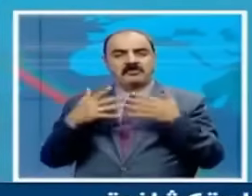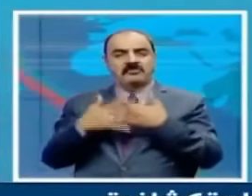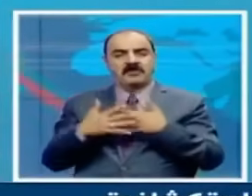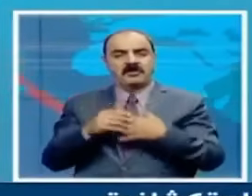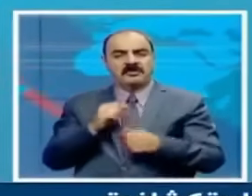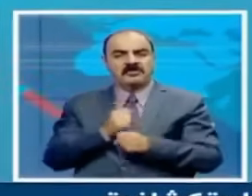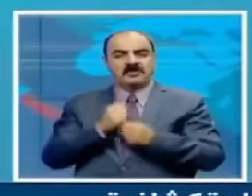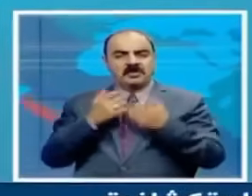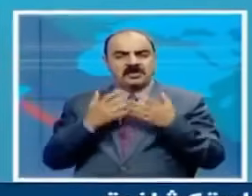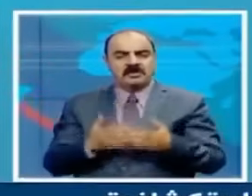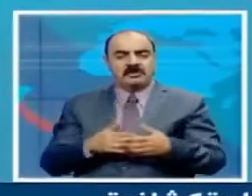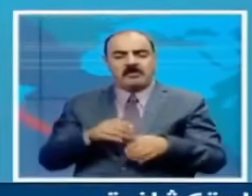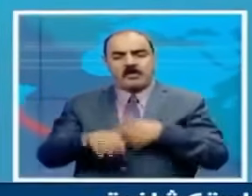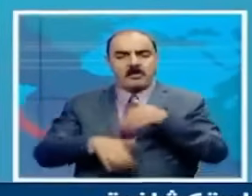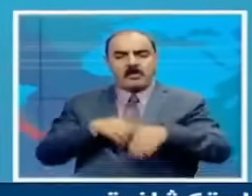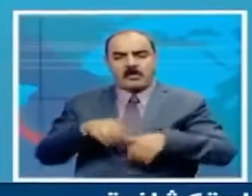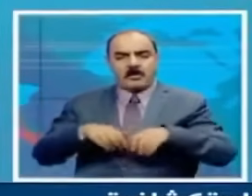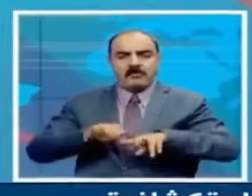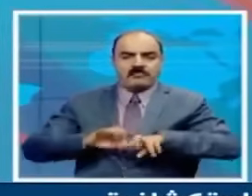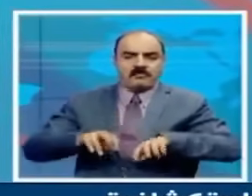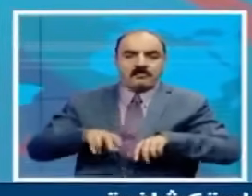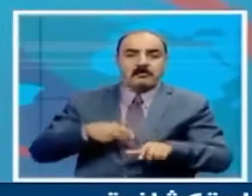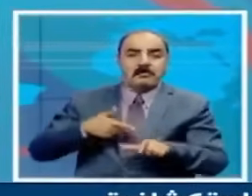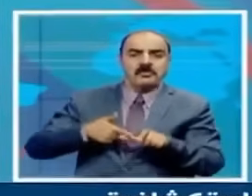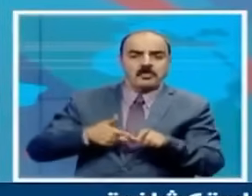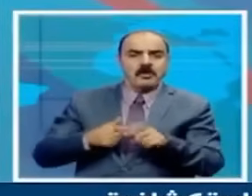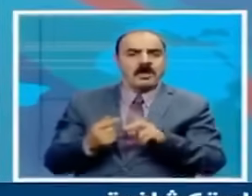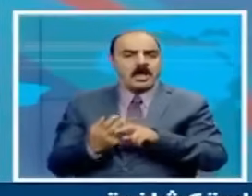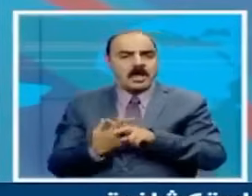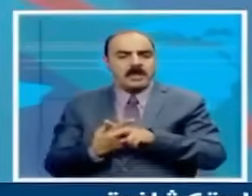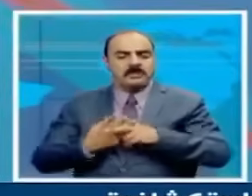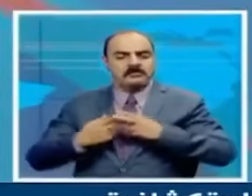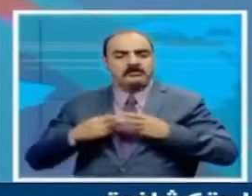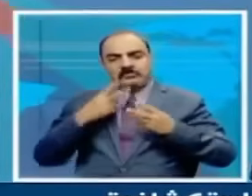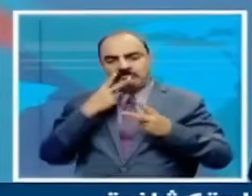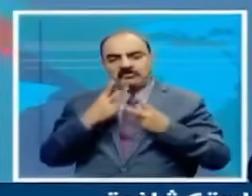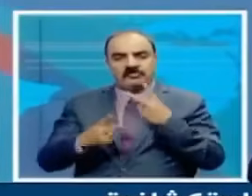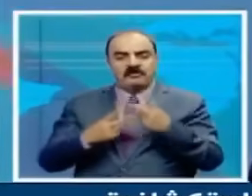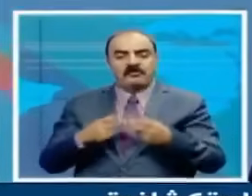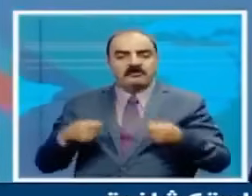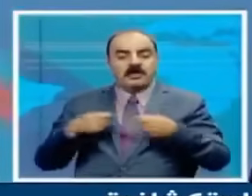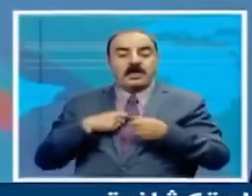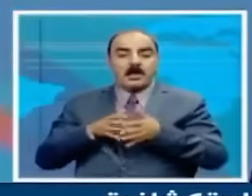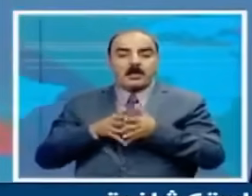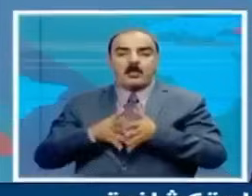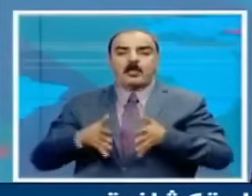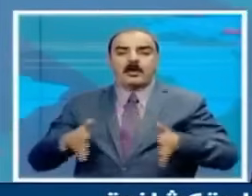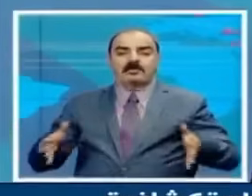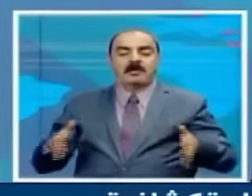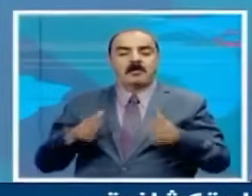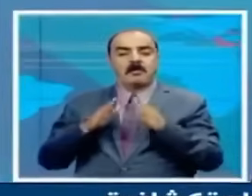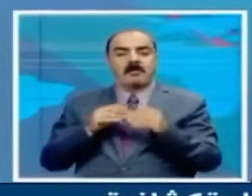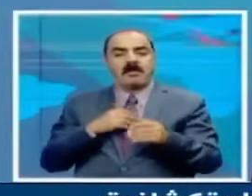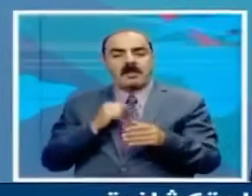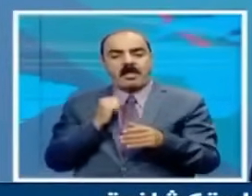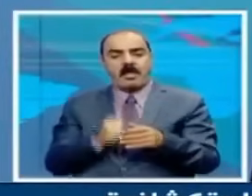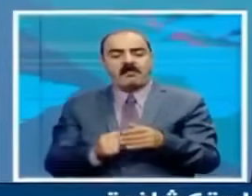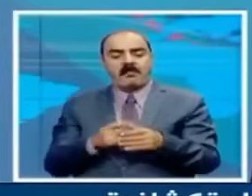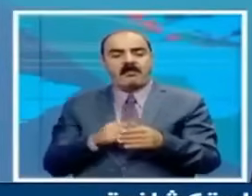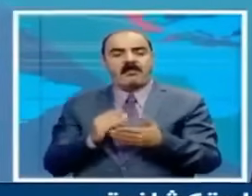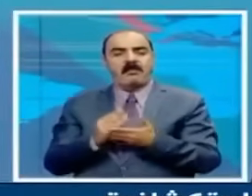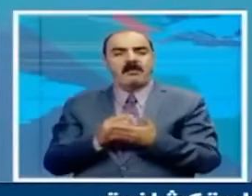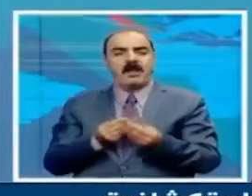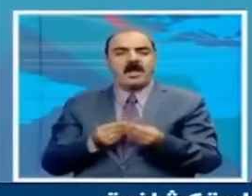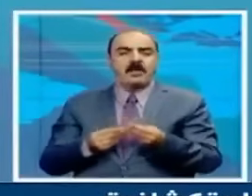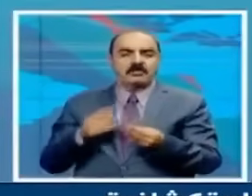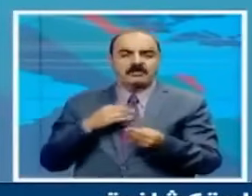عمل الشركة لتكثيف عملية الحفر الاستكشافية للبترول والغاز، بالإضافة إلى خططها التوسعية في مصر